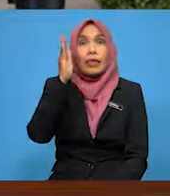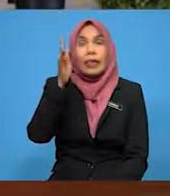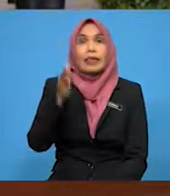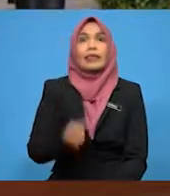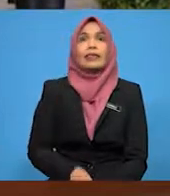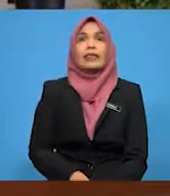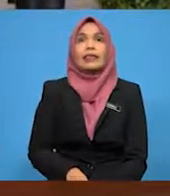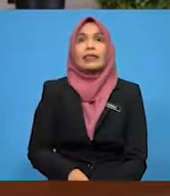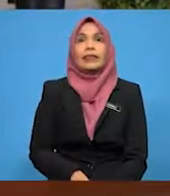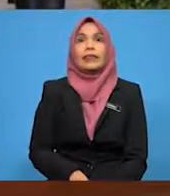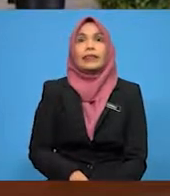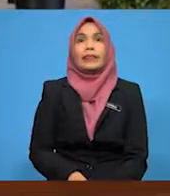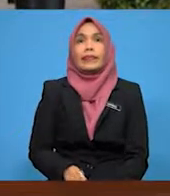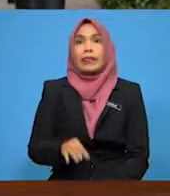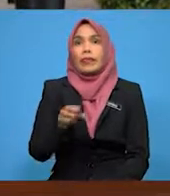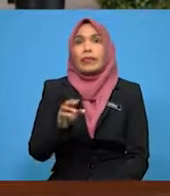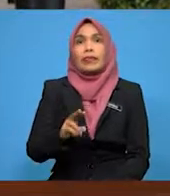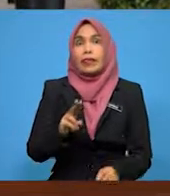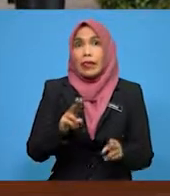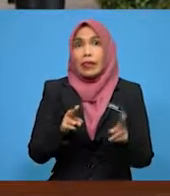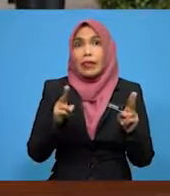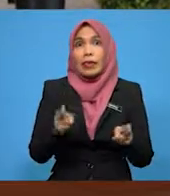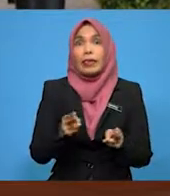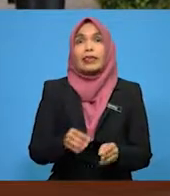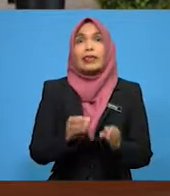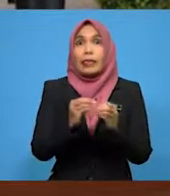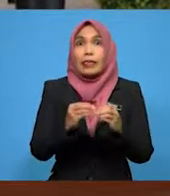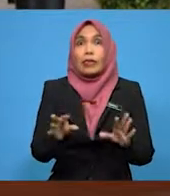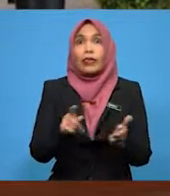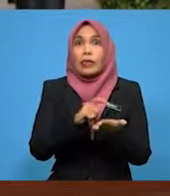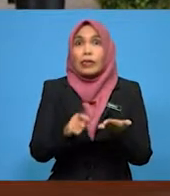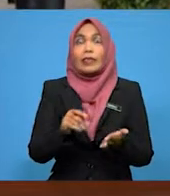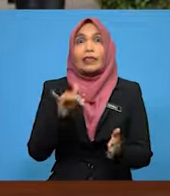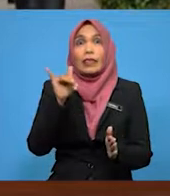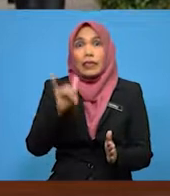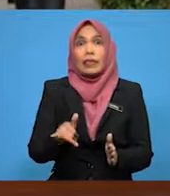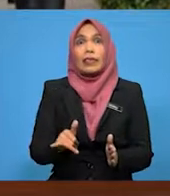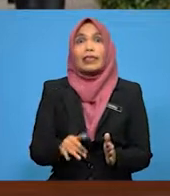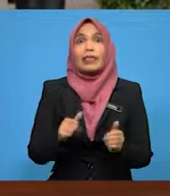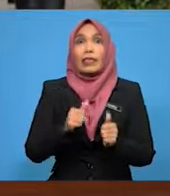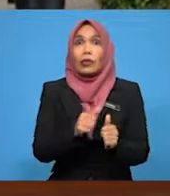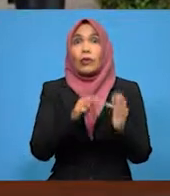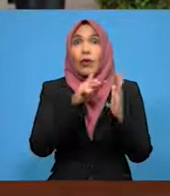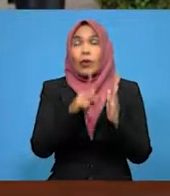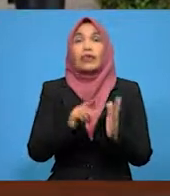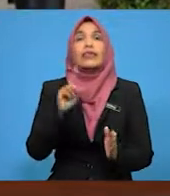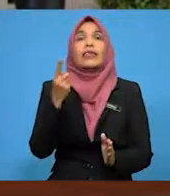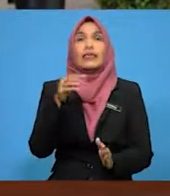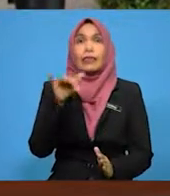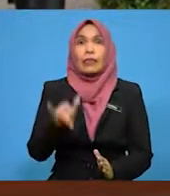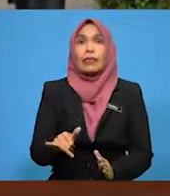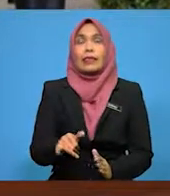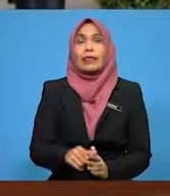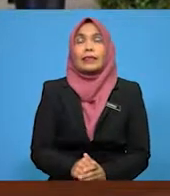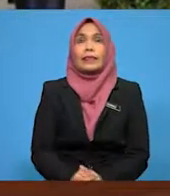untuk memastikan hanya telur tetasan yang menempati piawai sahaja yang akan digunakan untuk pengeluaran anak